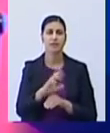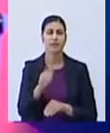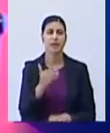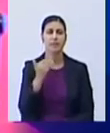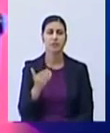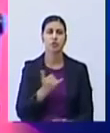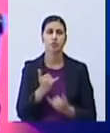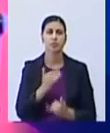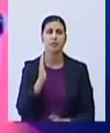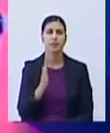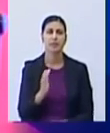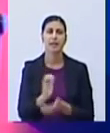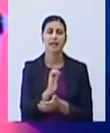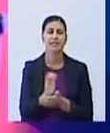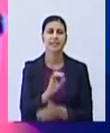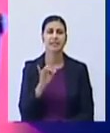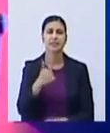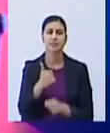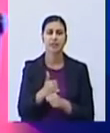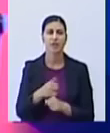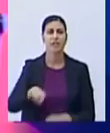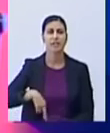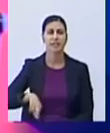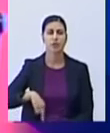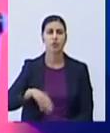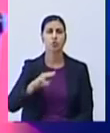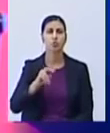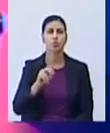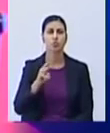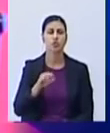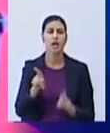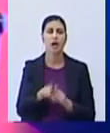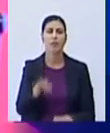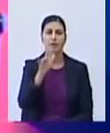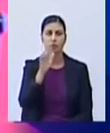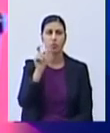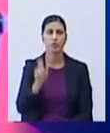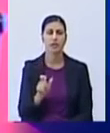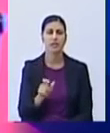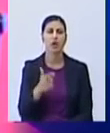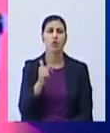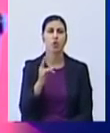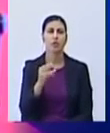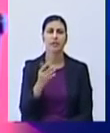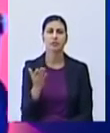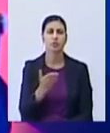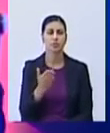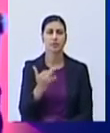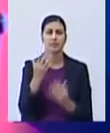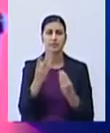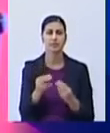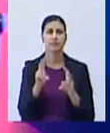მისი სტუმრები იქნებიან გაზეთ რეზონანსის მთავარი რედაქტორი ლაშა ტუღრიში, ამავდროულად ანალიტიკოსი ვალერიან გორგილაძე, რომლებიც